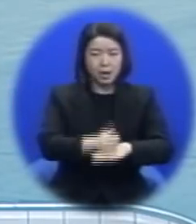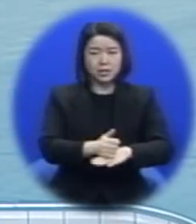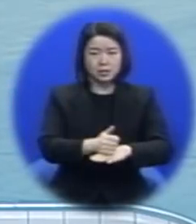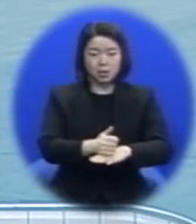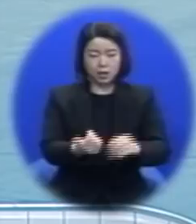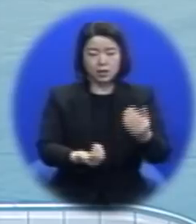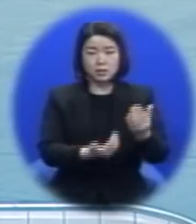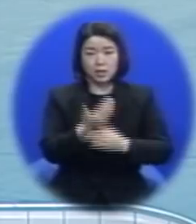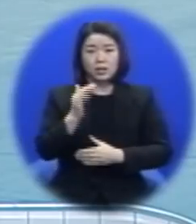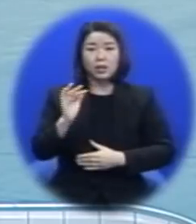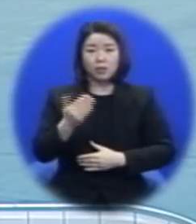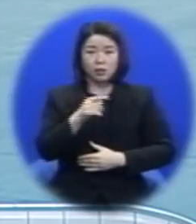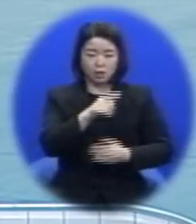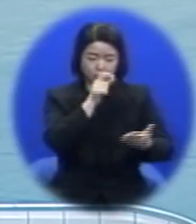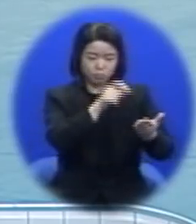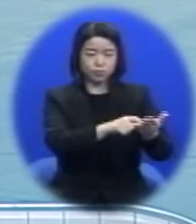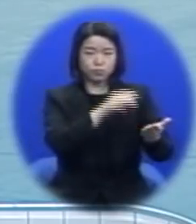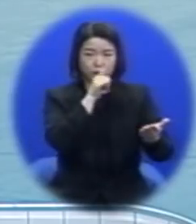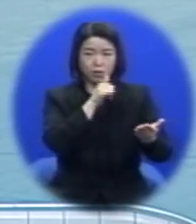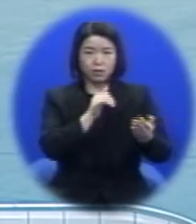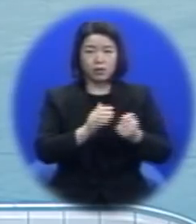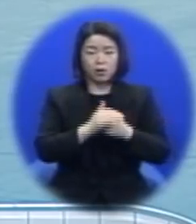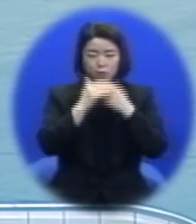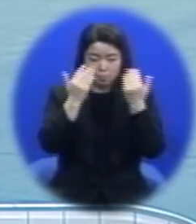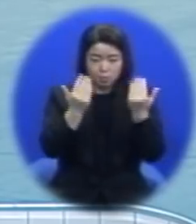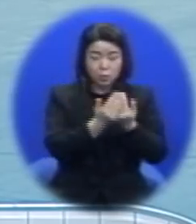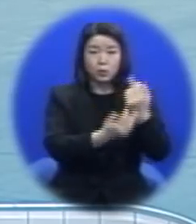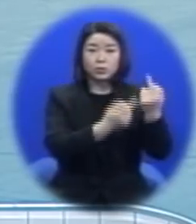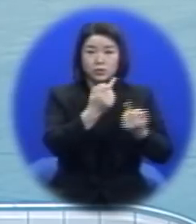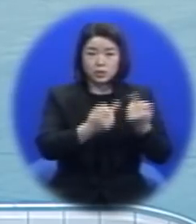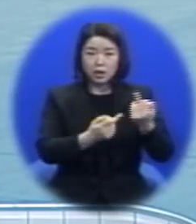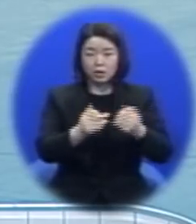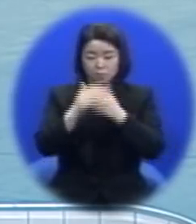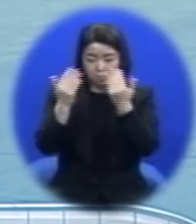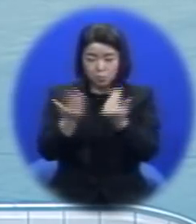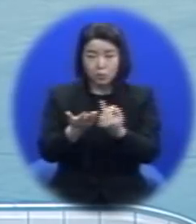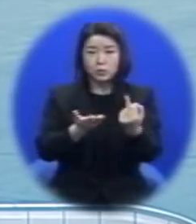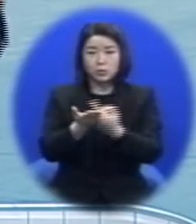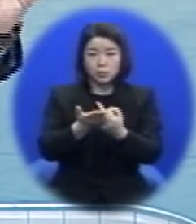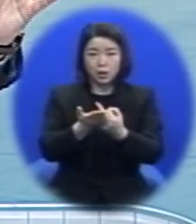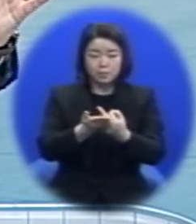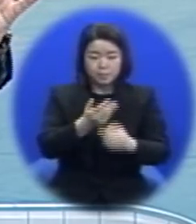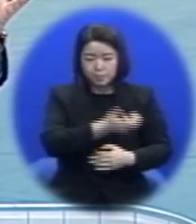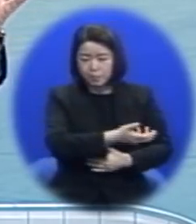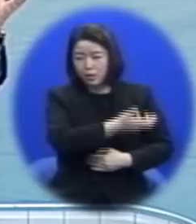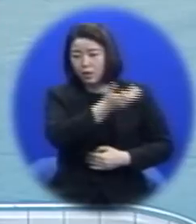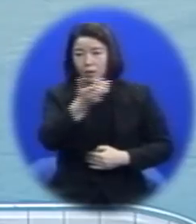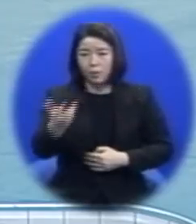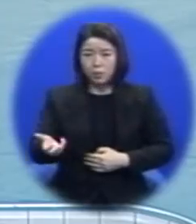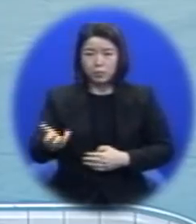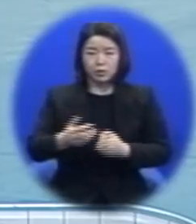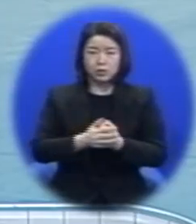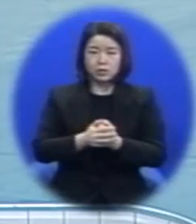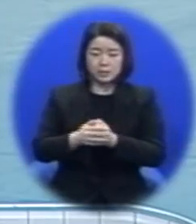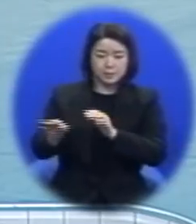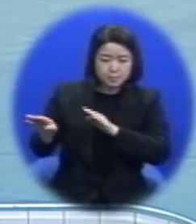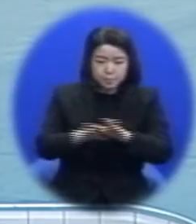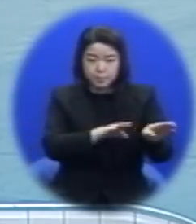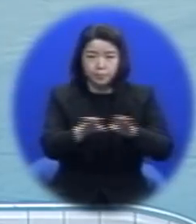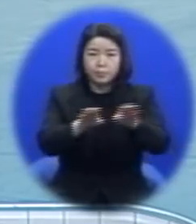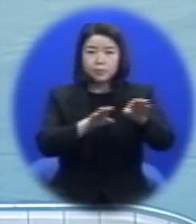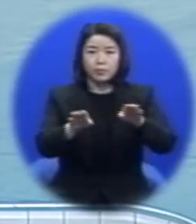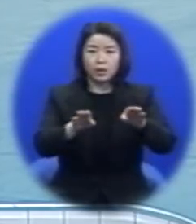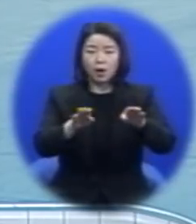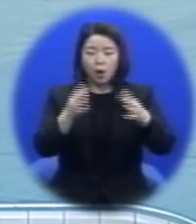겁니다. 모든 산과 모든 섬이 다 옮겨지는 지진이 어느 정도의